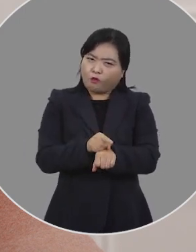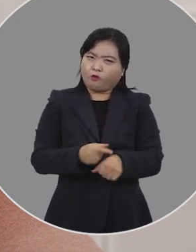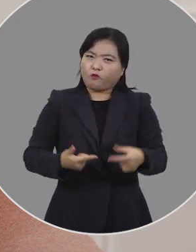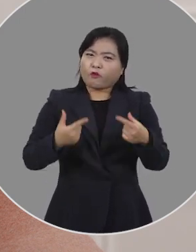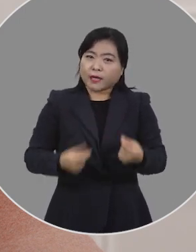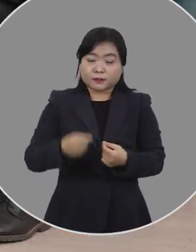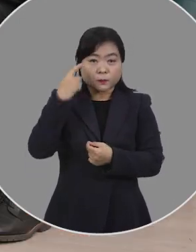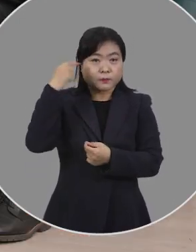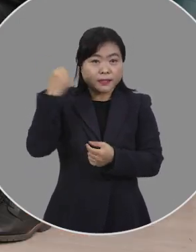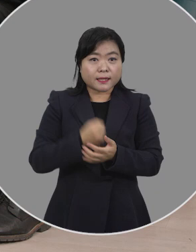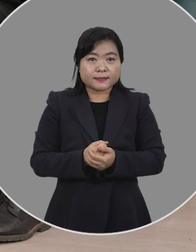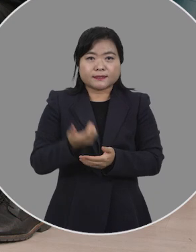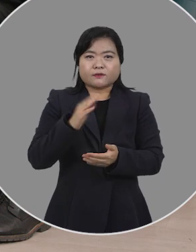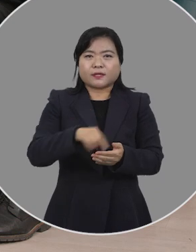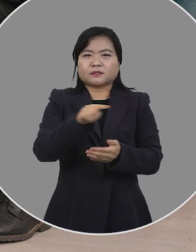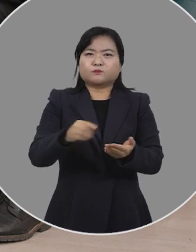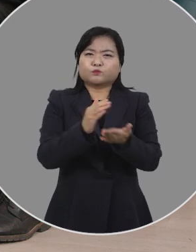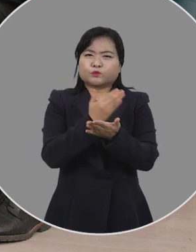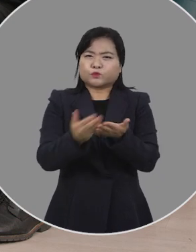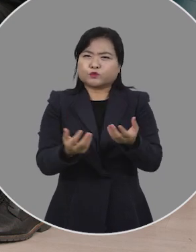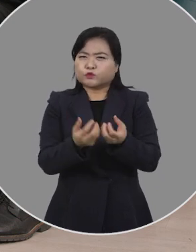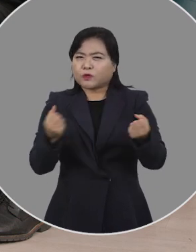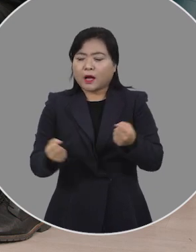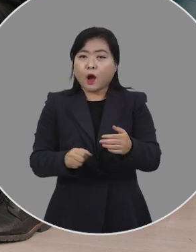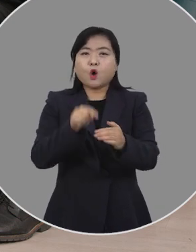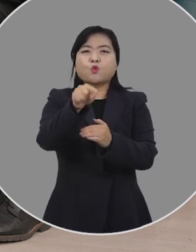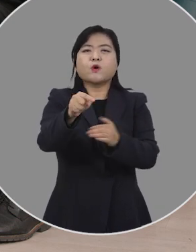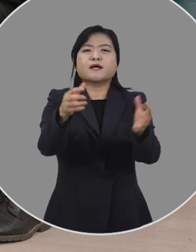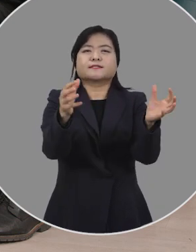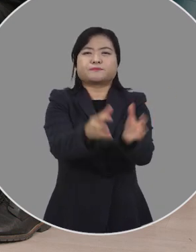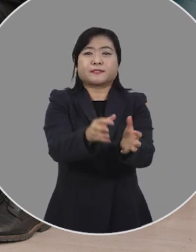생각은 하는데, 근데 그 분류가